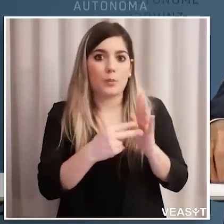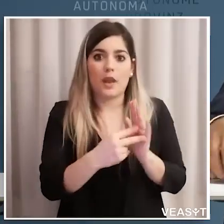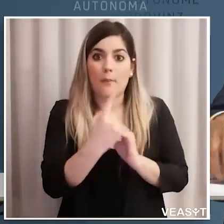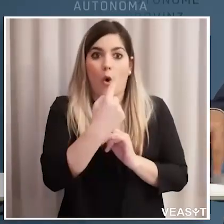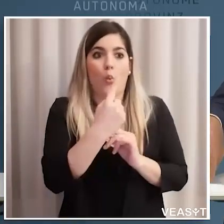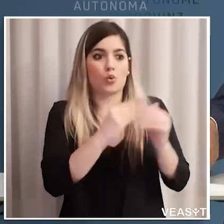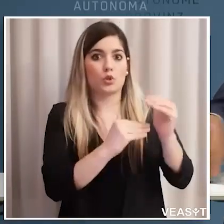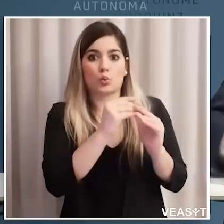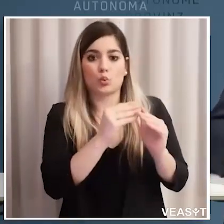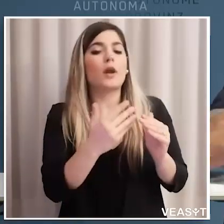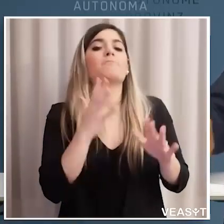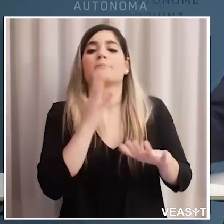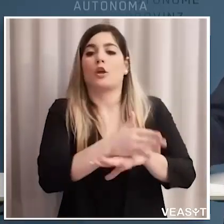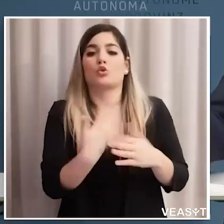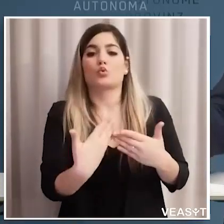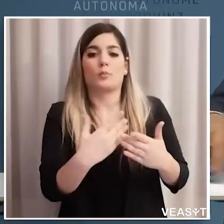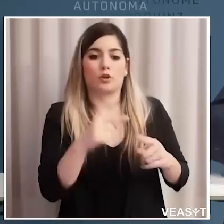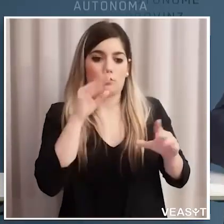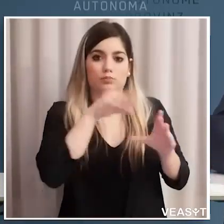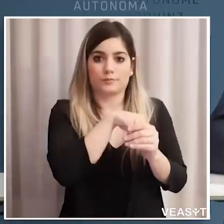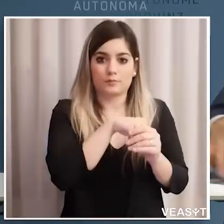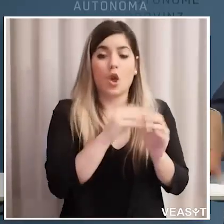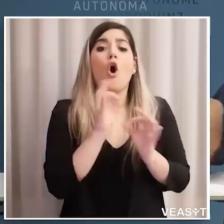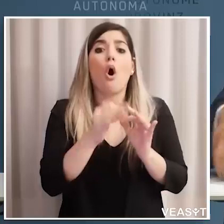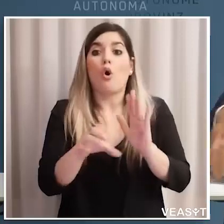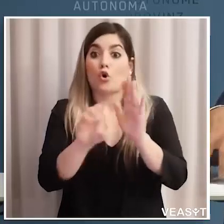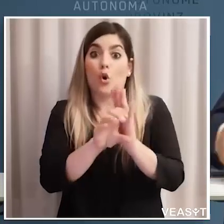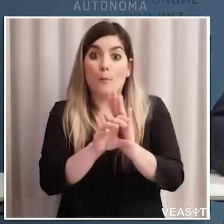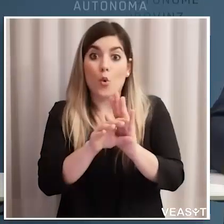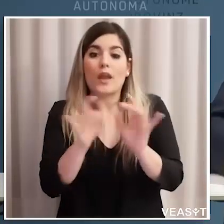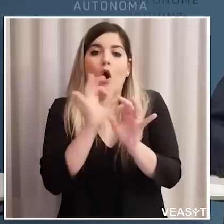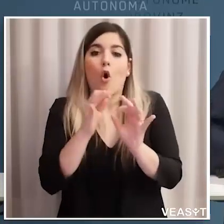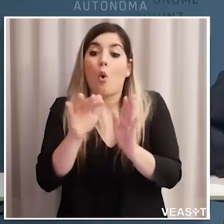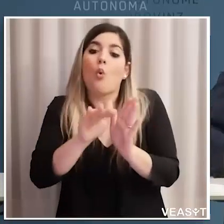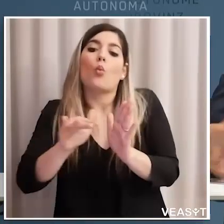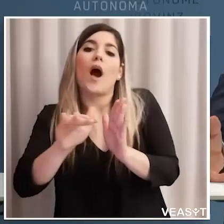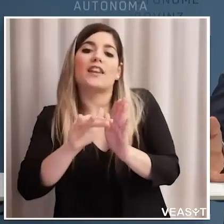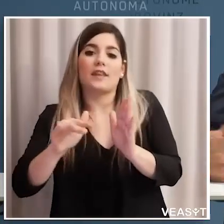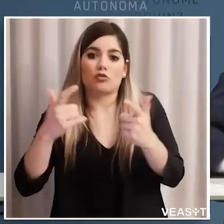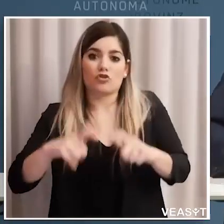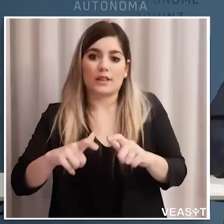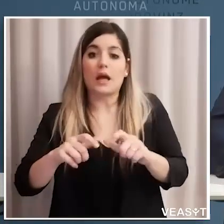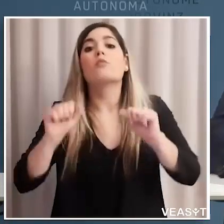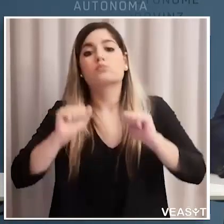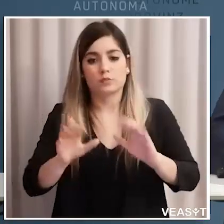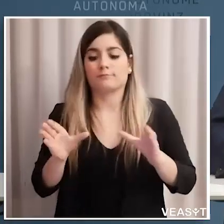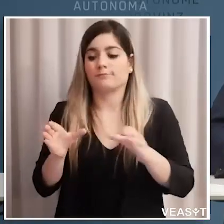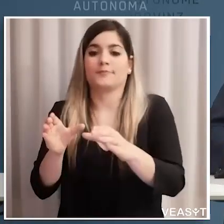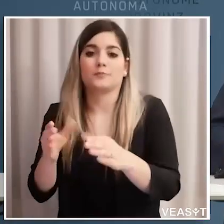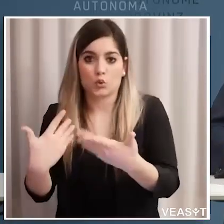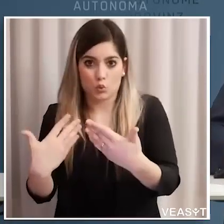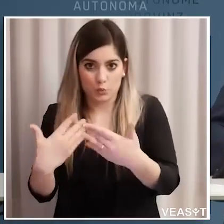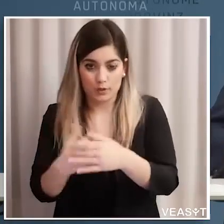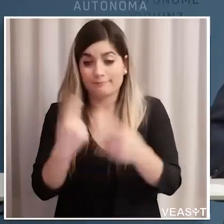c'è un problema in una struttura, allora di intervenire in quella struttura o in quella frazione di un comune, in quel quartiere di una città.